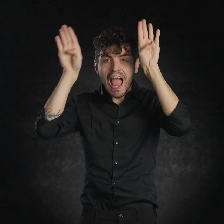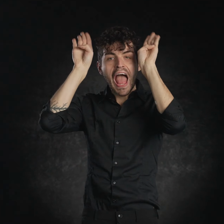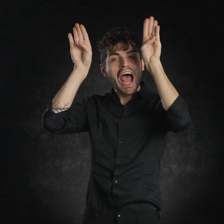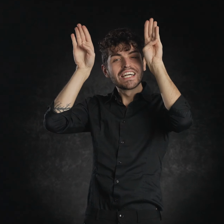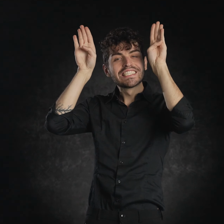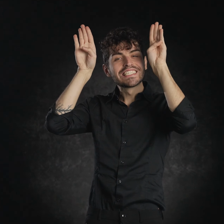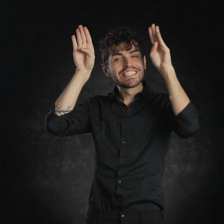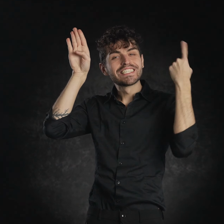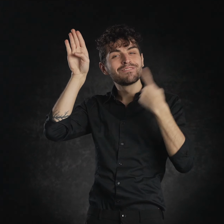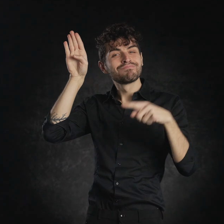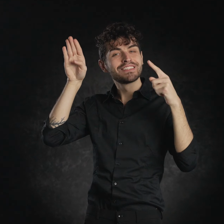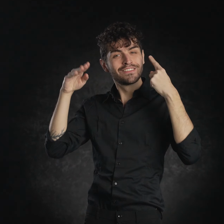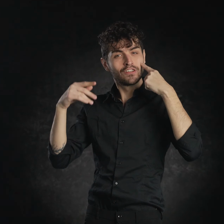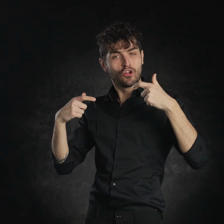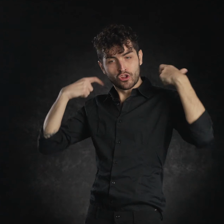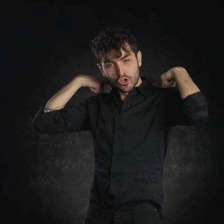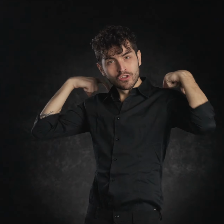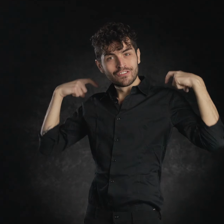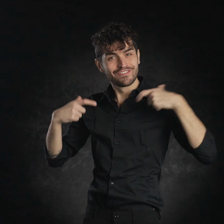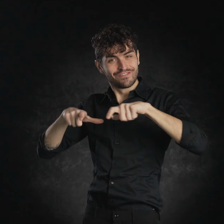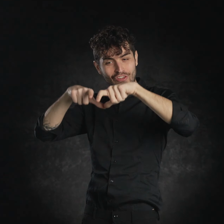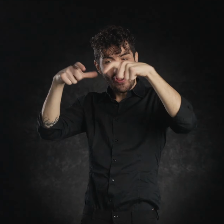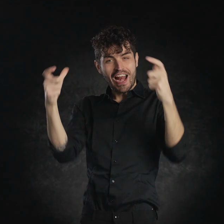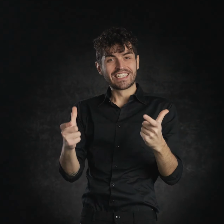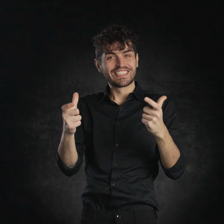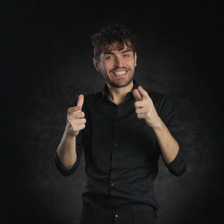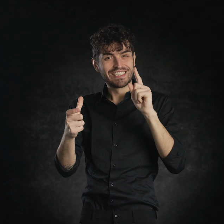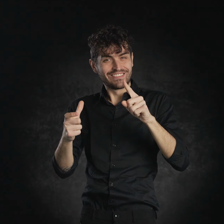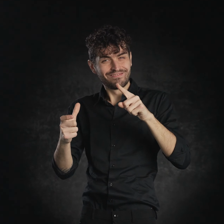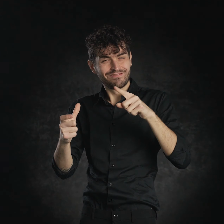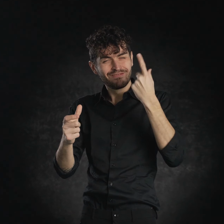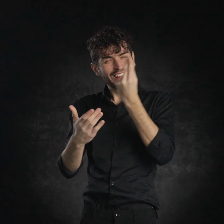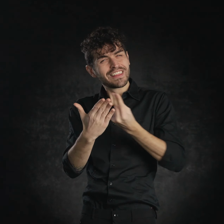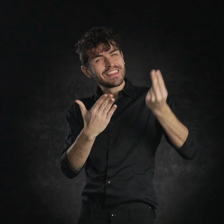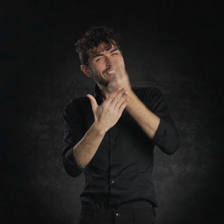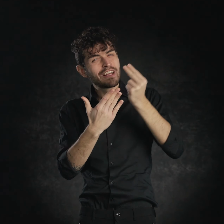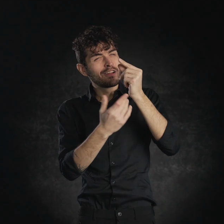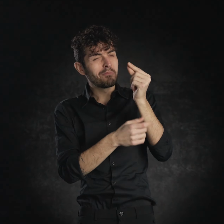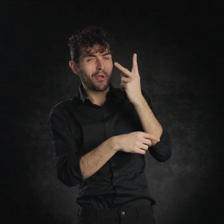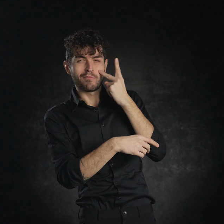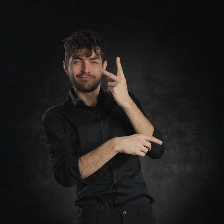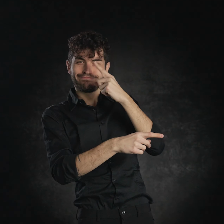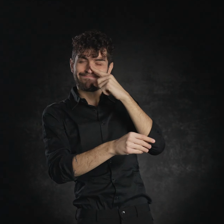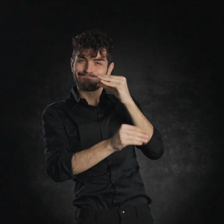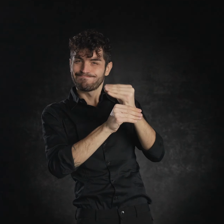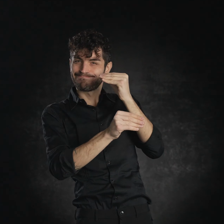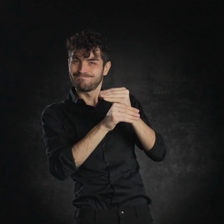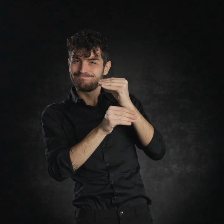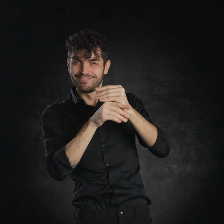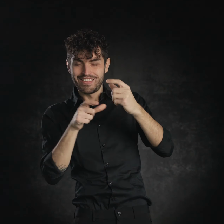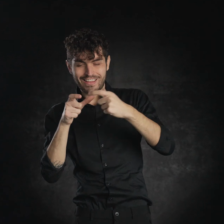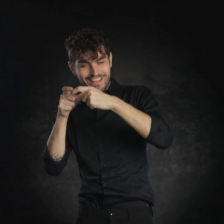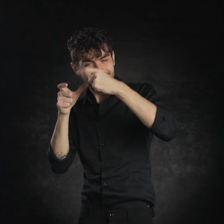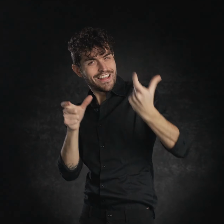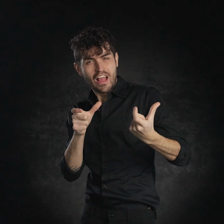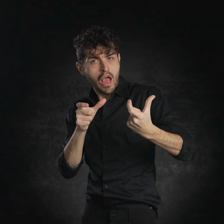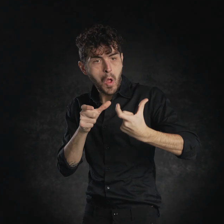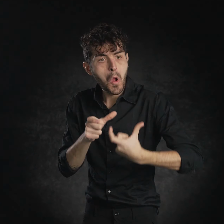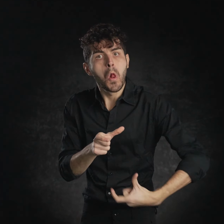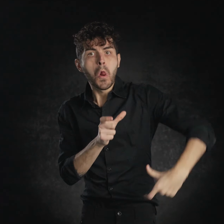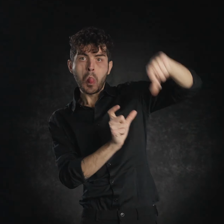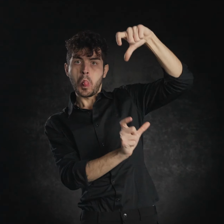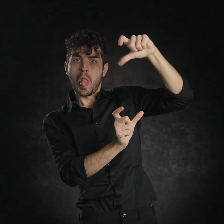questa processione di asini che hanno delle ceste delle ceste che ci fanno un po' sorridere Perché